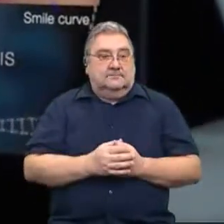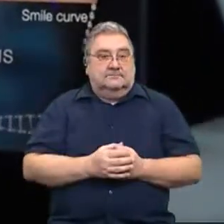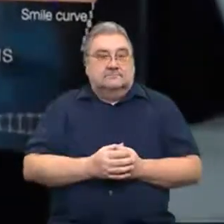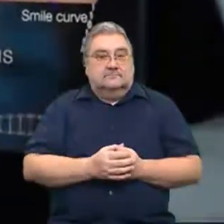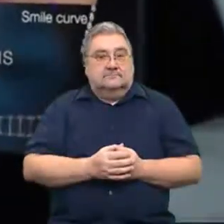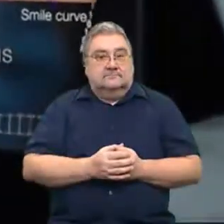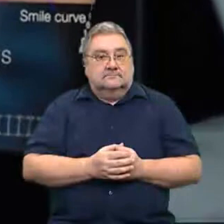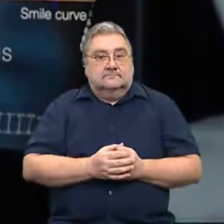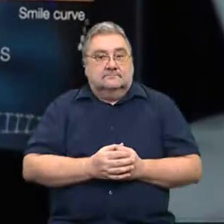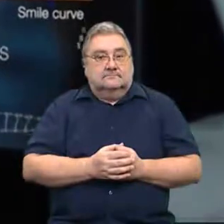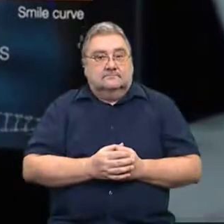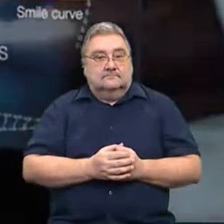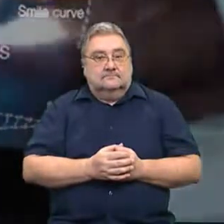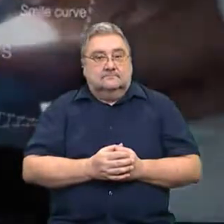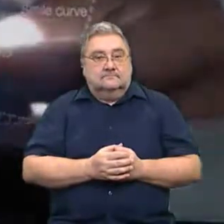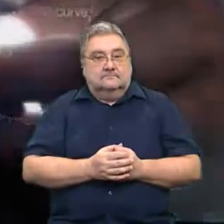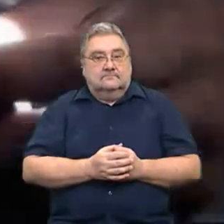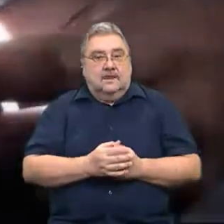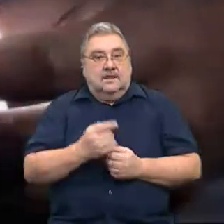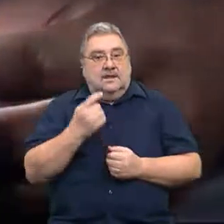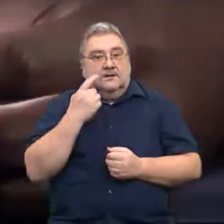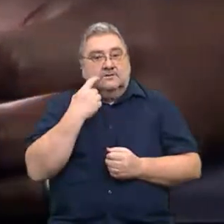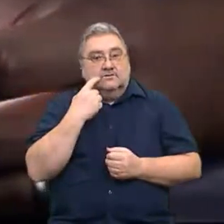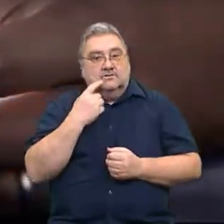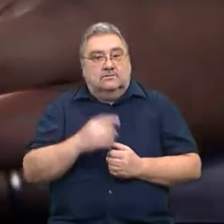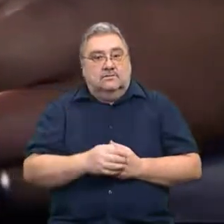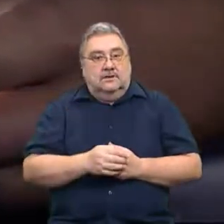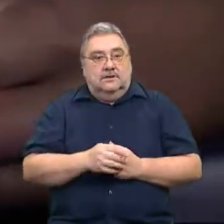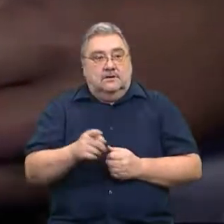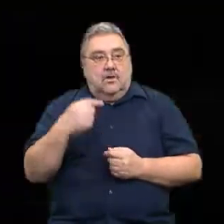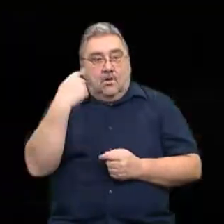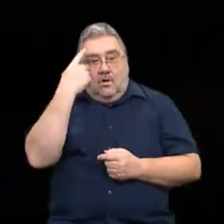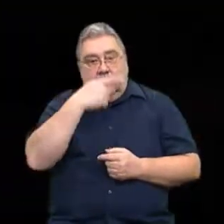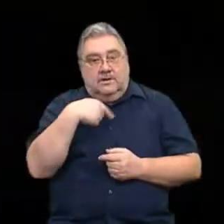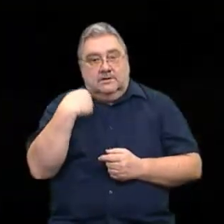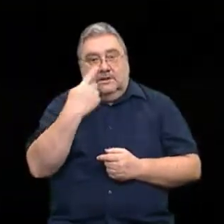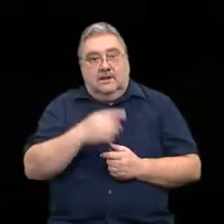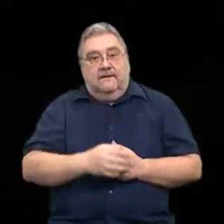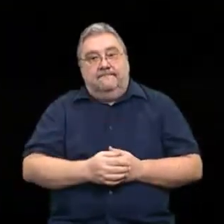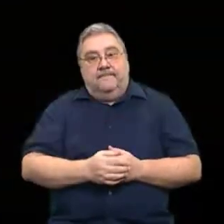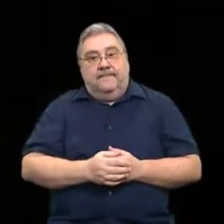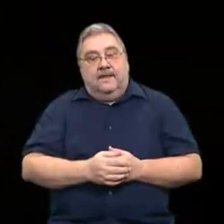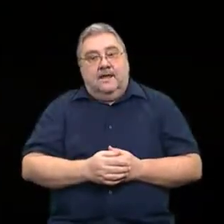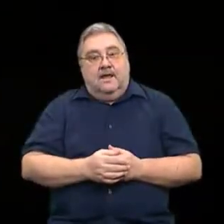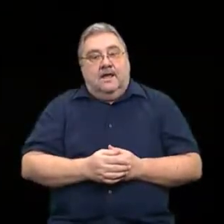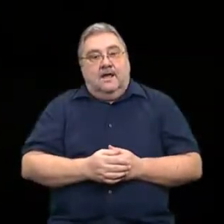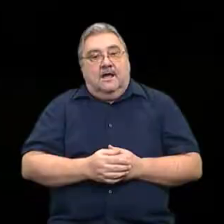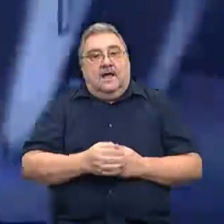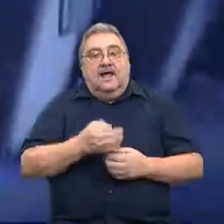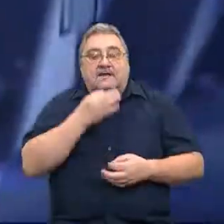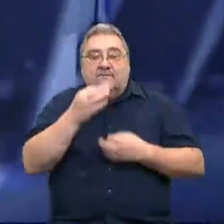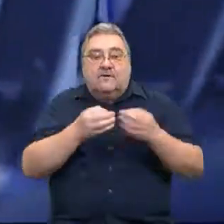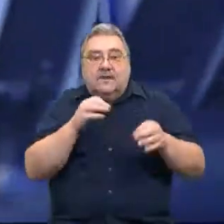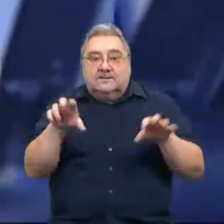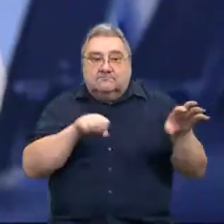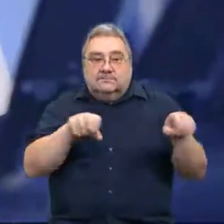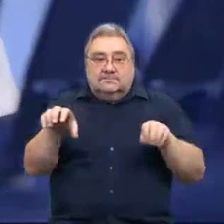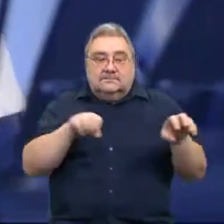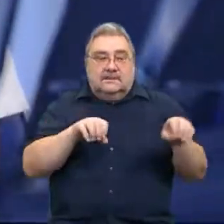přesně můžeme designovat ty zuby, tak jak jsem říkal, do obličeje toho pacienta a sdílet nějaké informace,